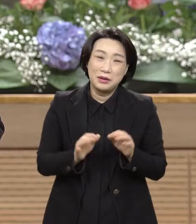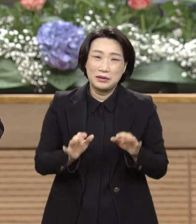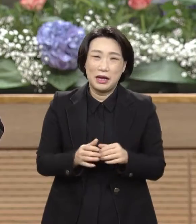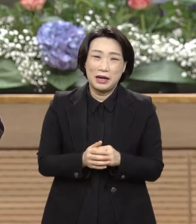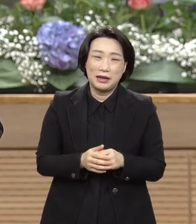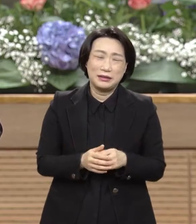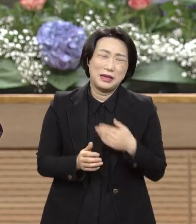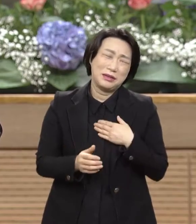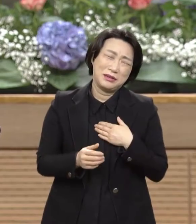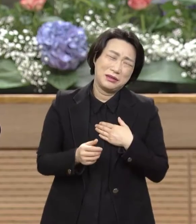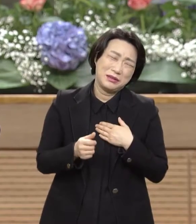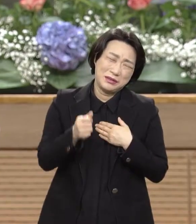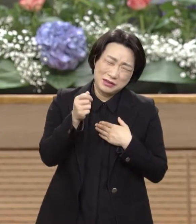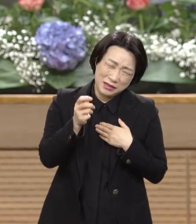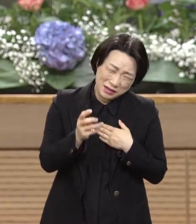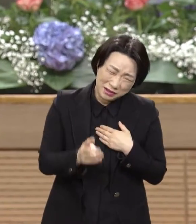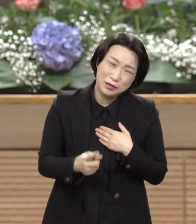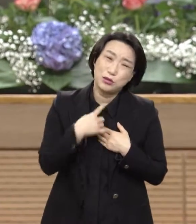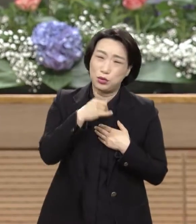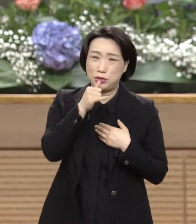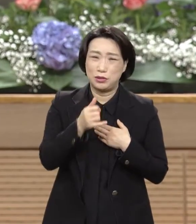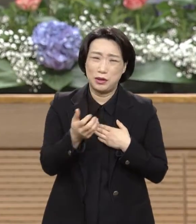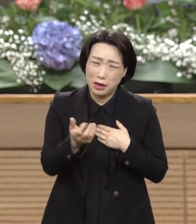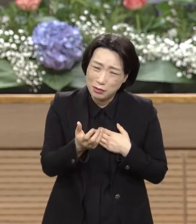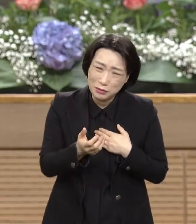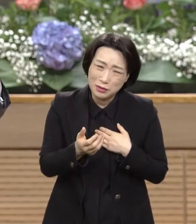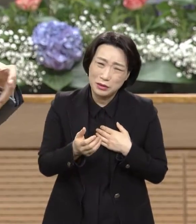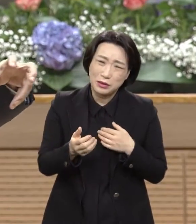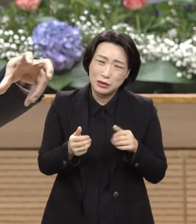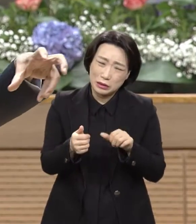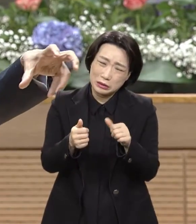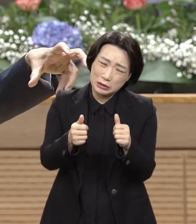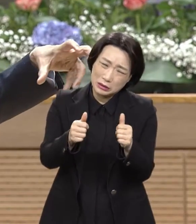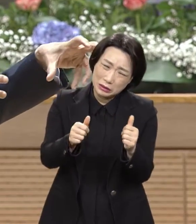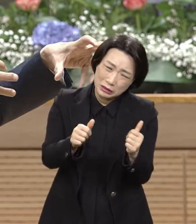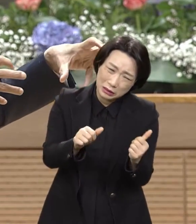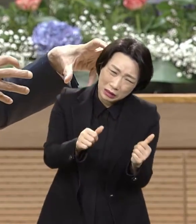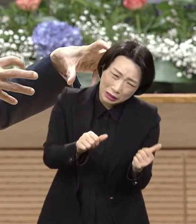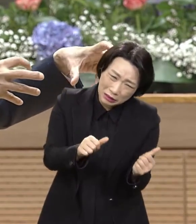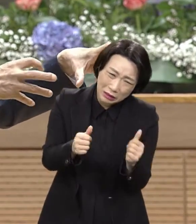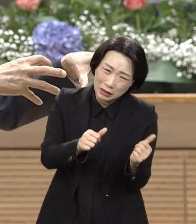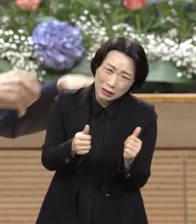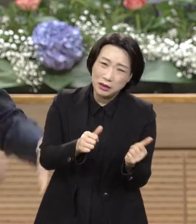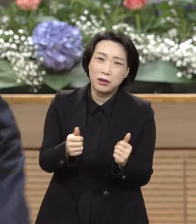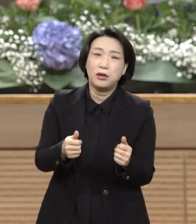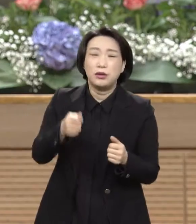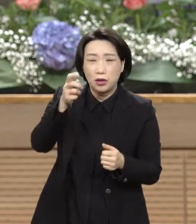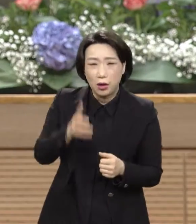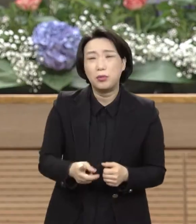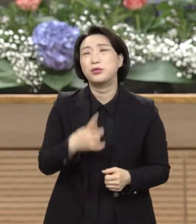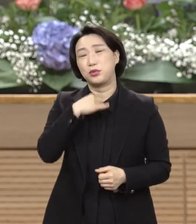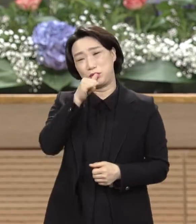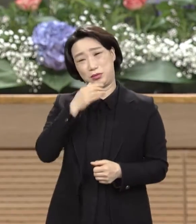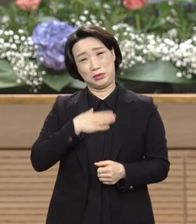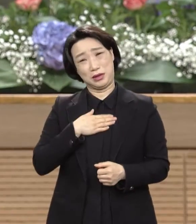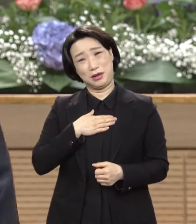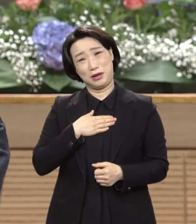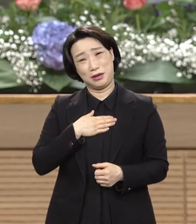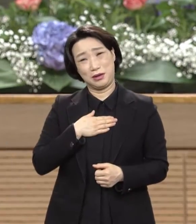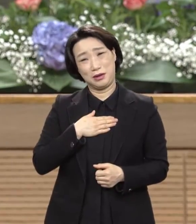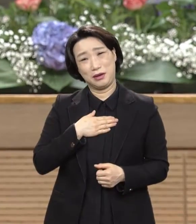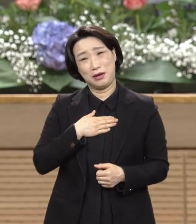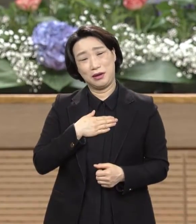여러 번 당해봤거든요. 진짜 죽음으로 가는 고통, 이 고통을 여러 번 당해봤는데